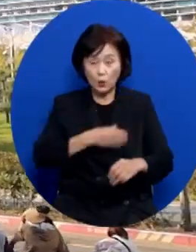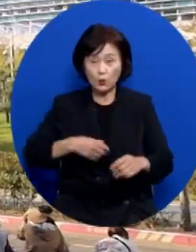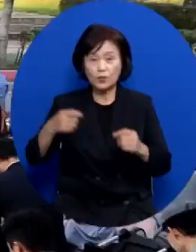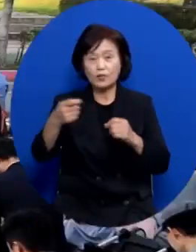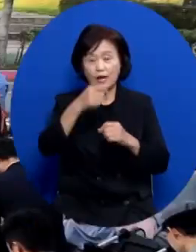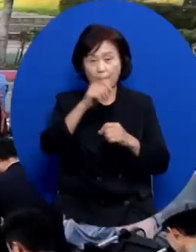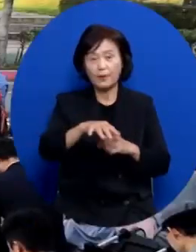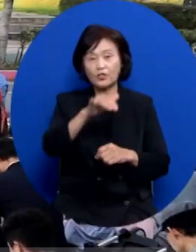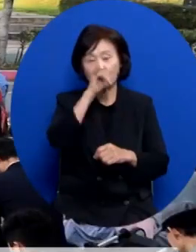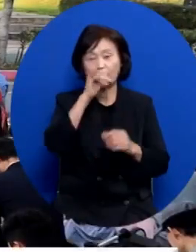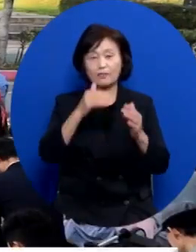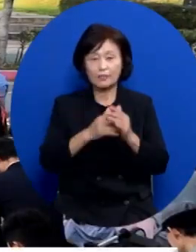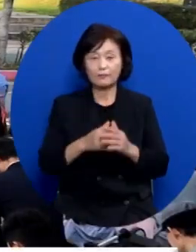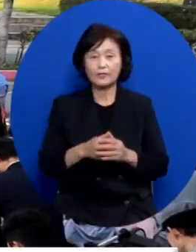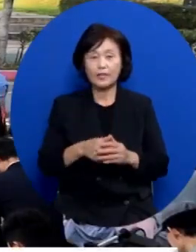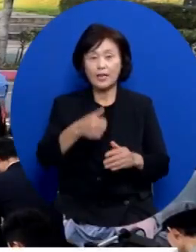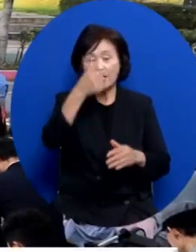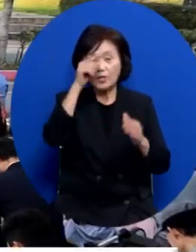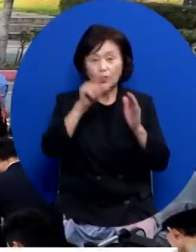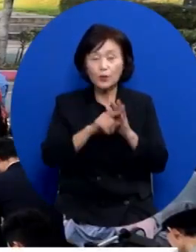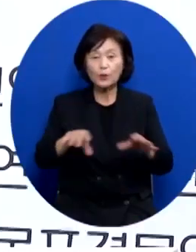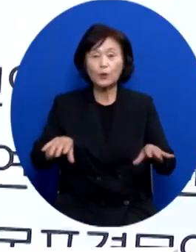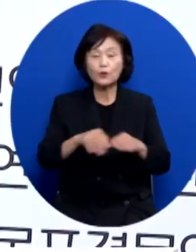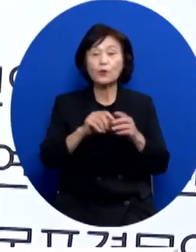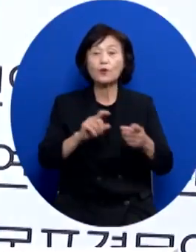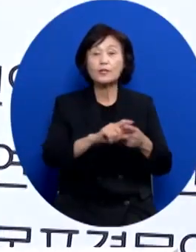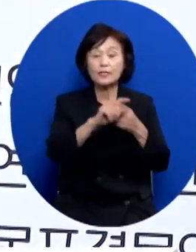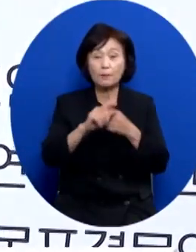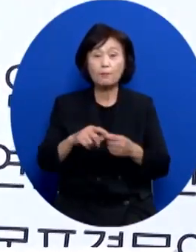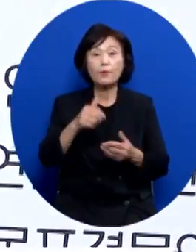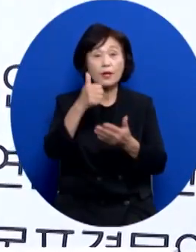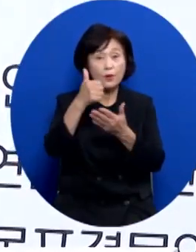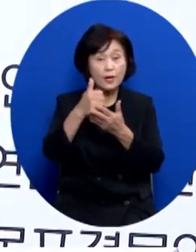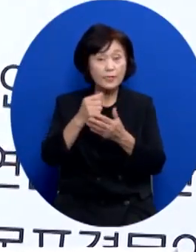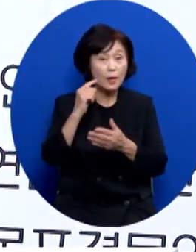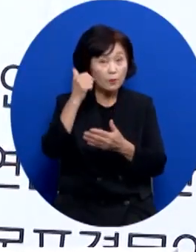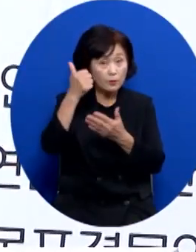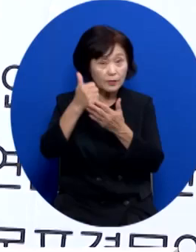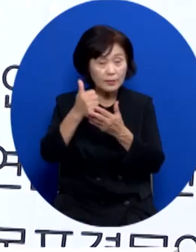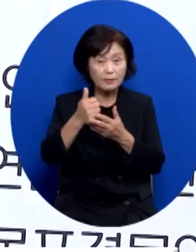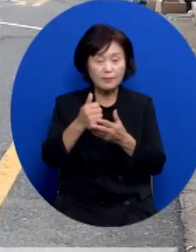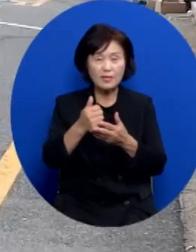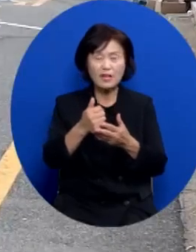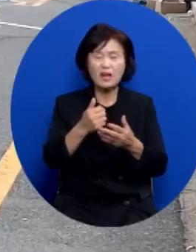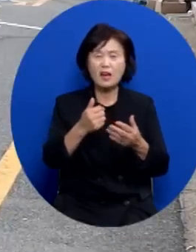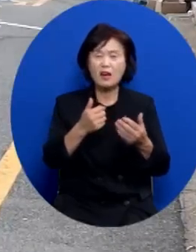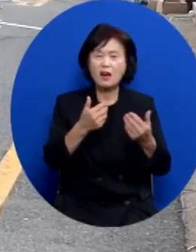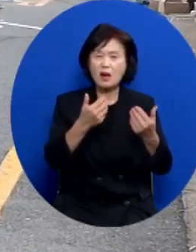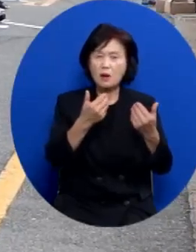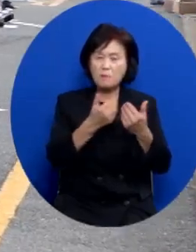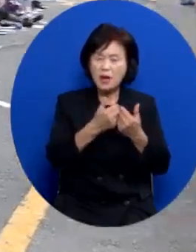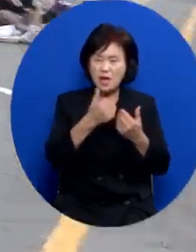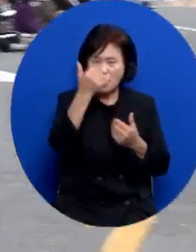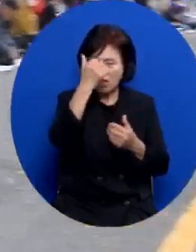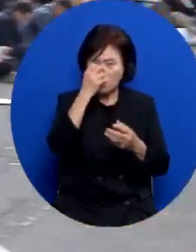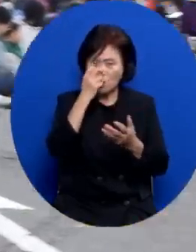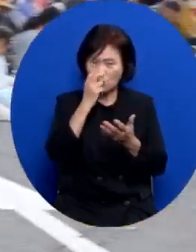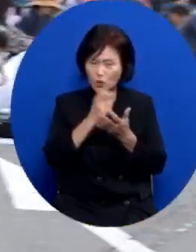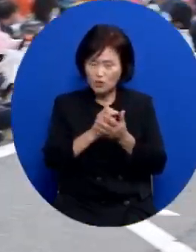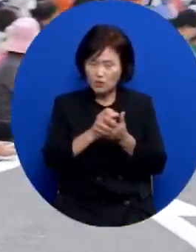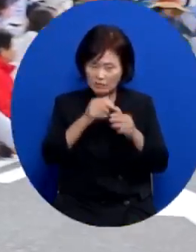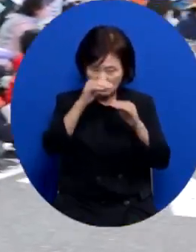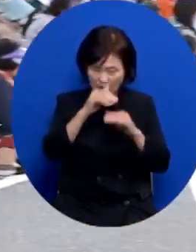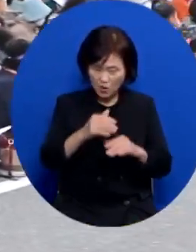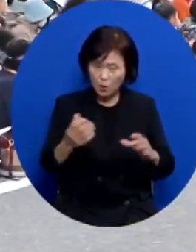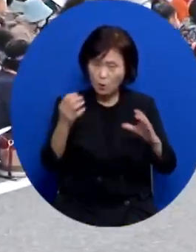진행됐습니다 전남 기독교 총연합회 회장 김용석 목사는 반일적 도덕적인 내용을 포함한